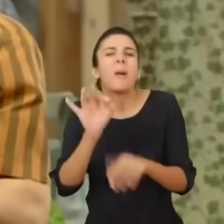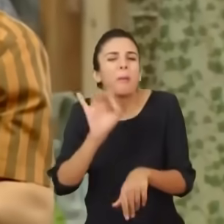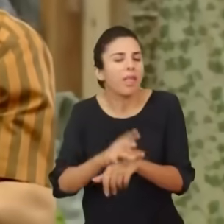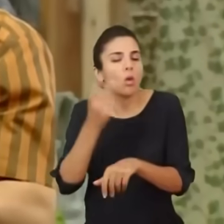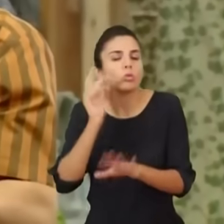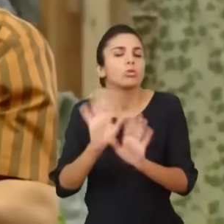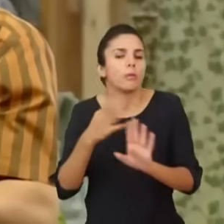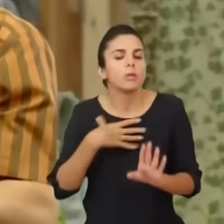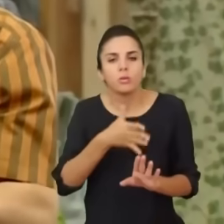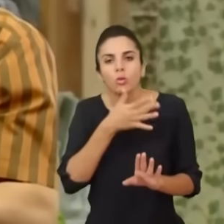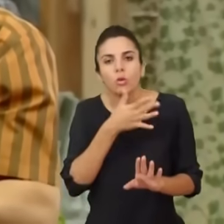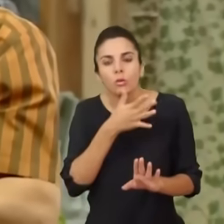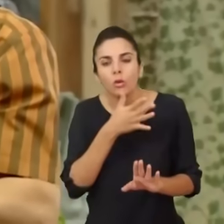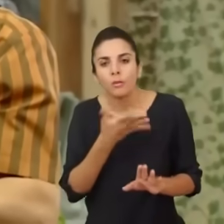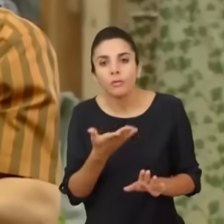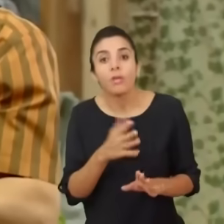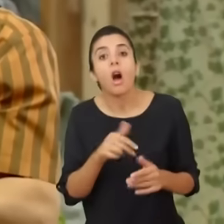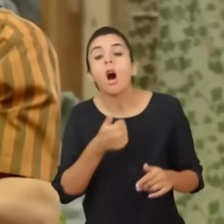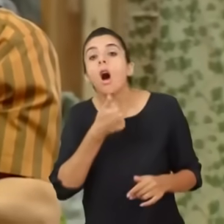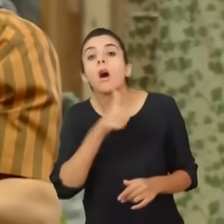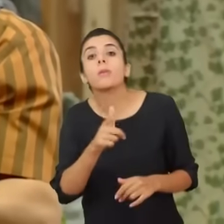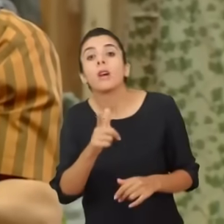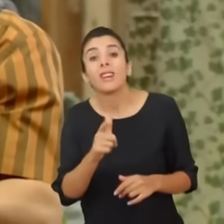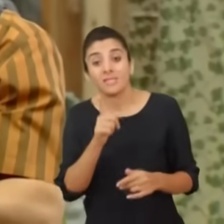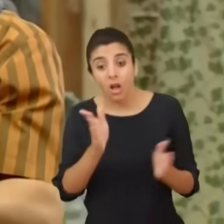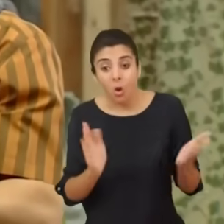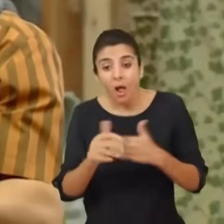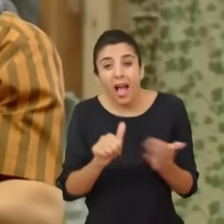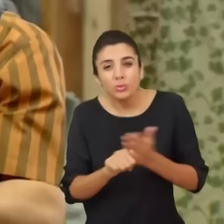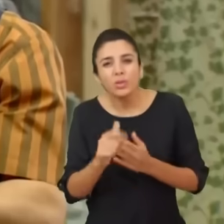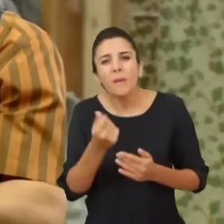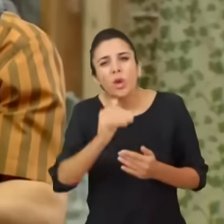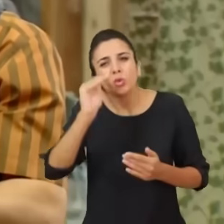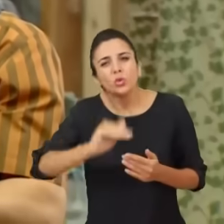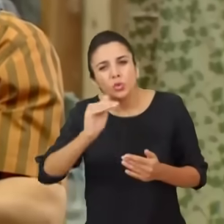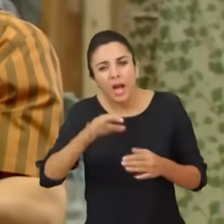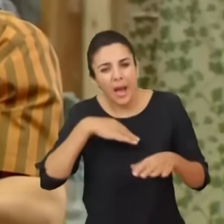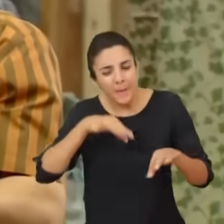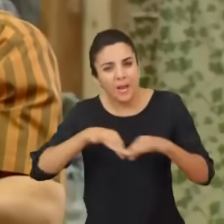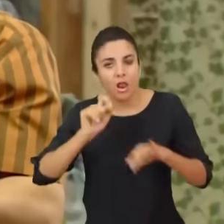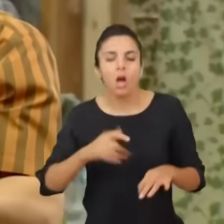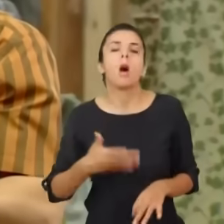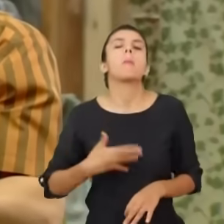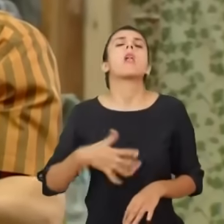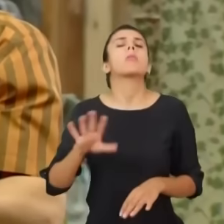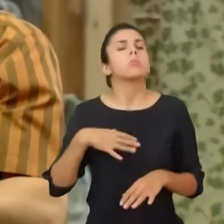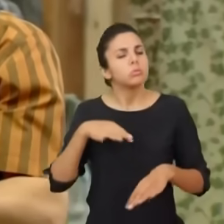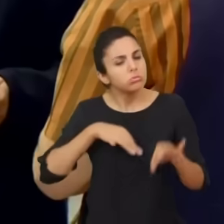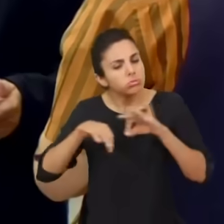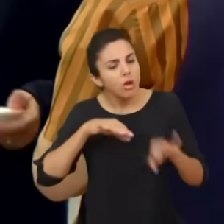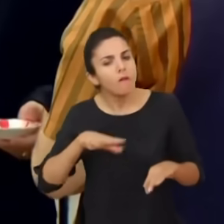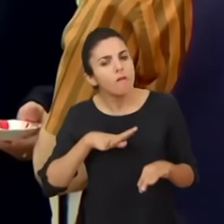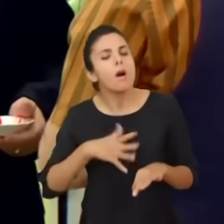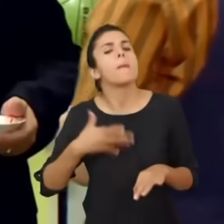abi. Mehmet abi, sen de şu kolileri falan gözünü seveyim, ucuz yollu falan ayarla. Merak etme canım, ayarlarım ben onları ya.